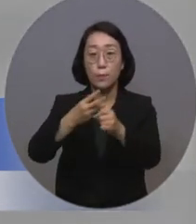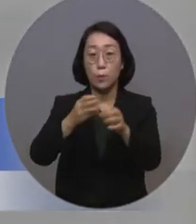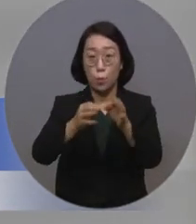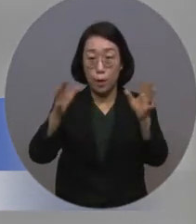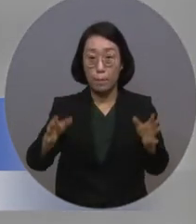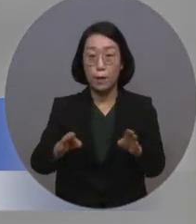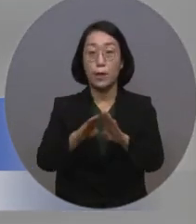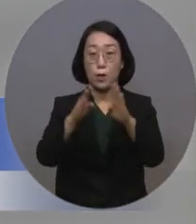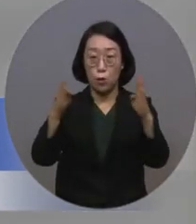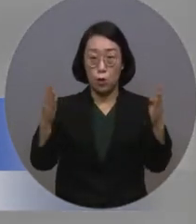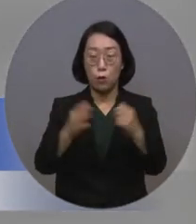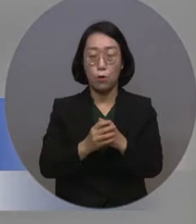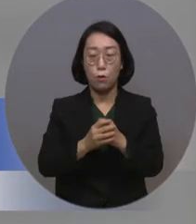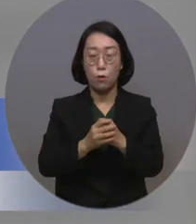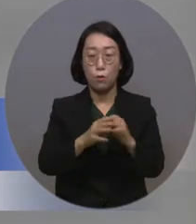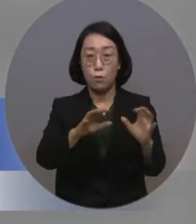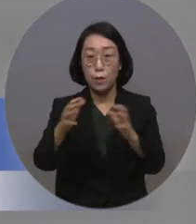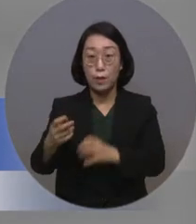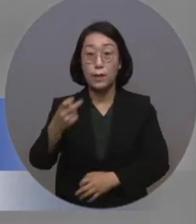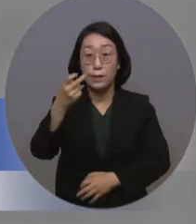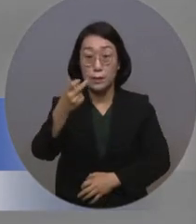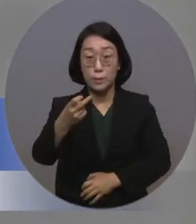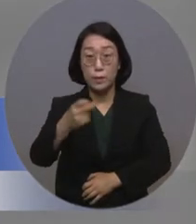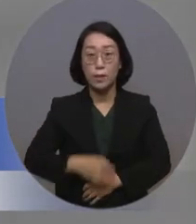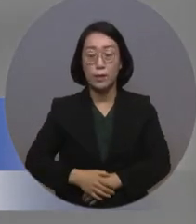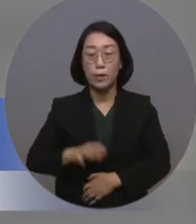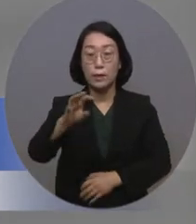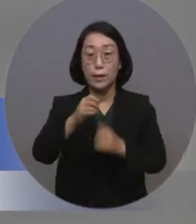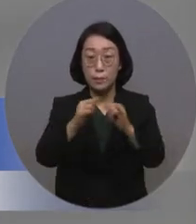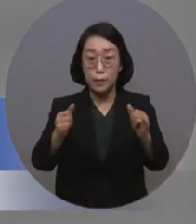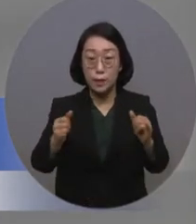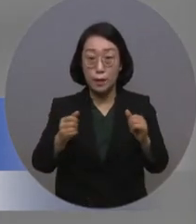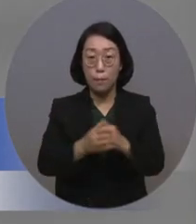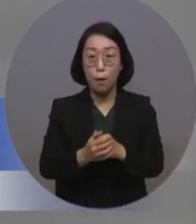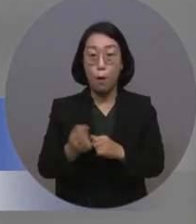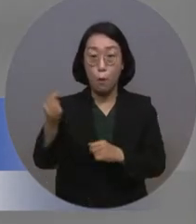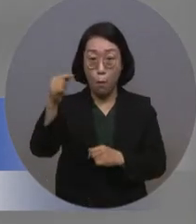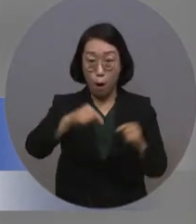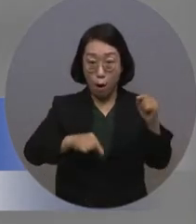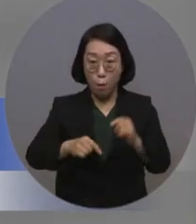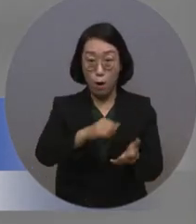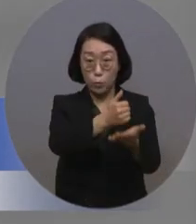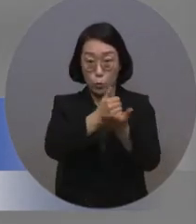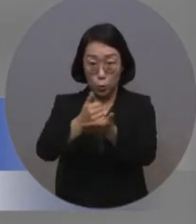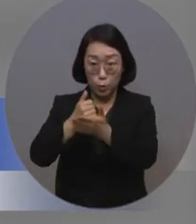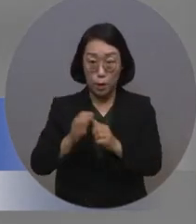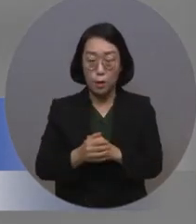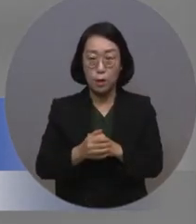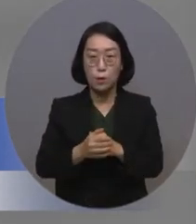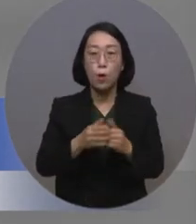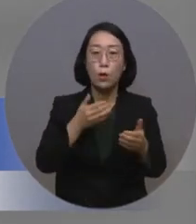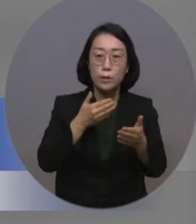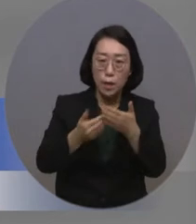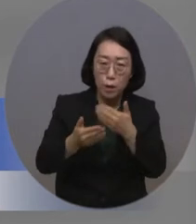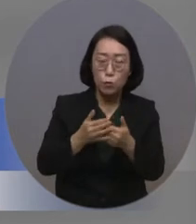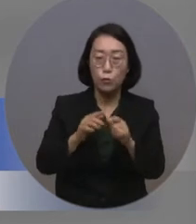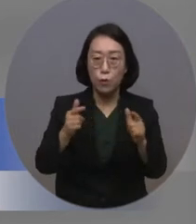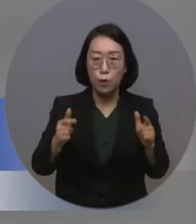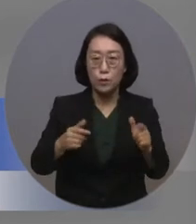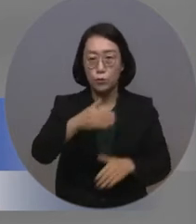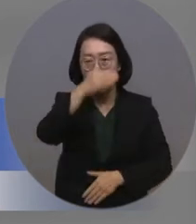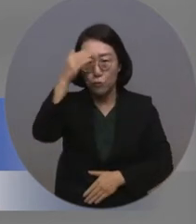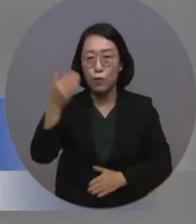캠프에서는 12개국 40여 명의 청소년들이 스포츠 체험 활동과 국회의사당 방문 등 다채로운 시간을